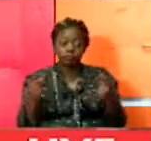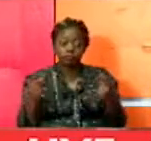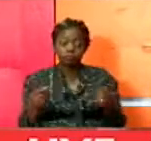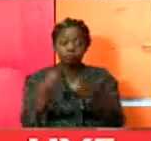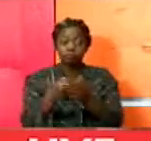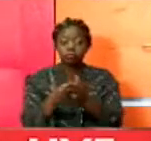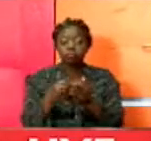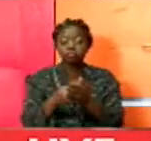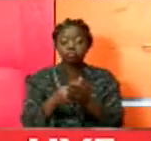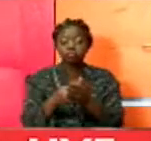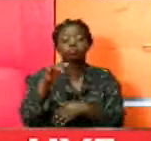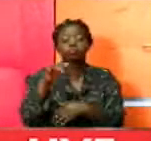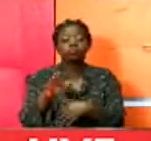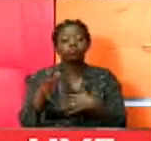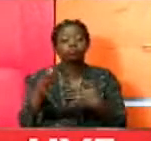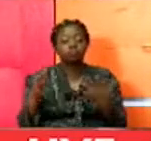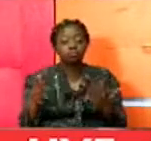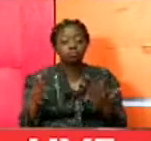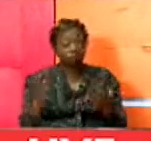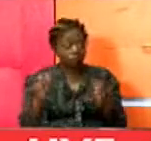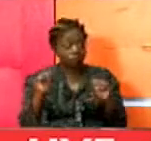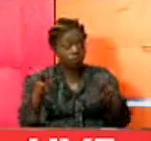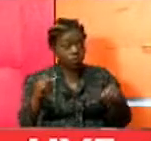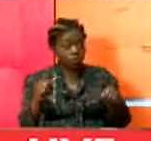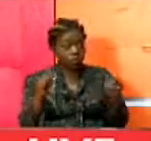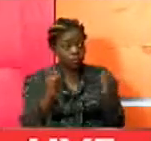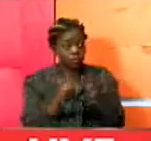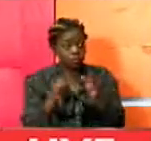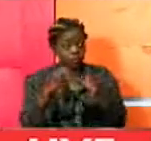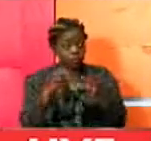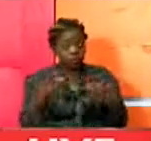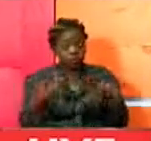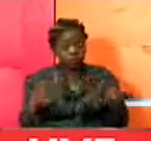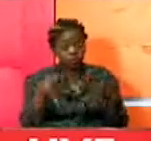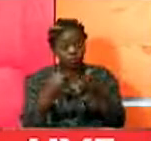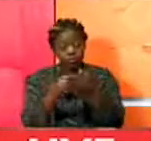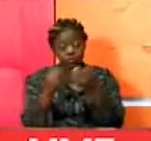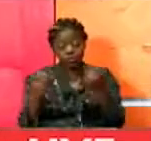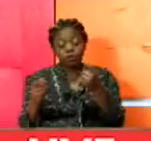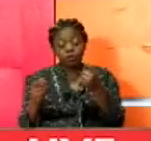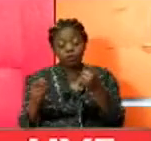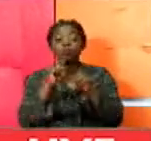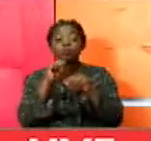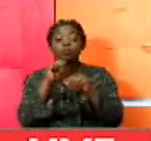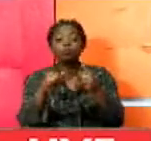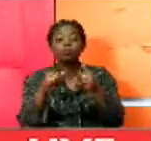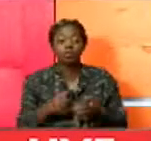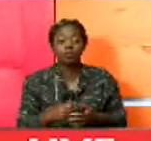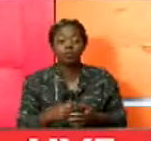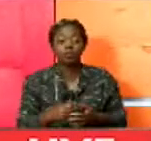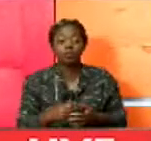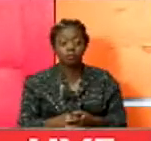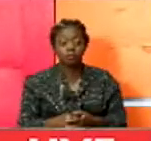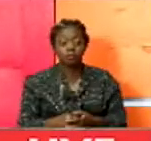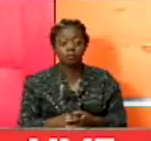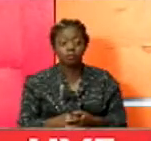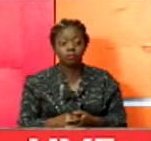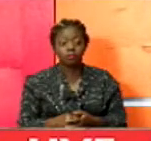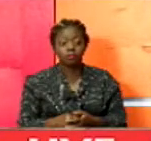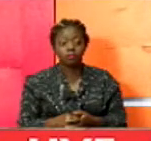akasente akangi, tulabike nga tusakira akatale kano sente ezo essaawa eno ezoogerwako. N'abalimu abakoze